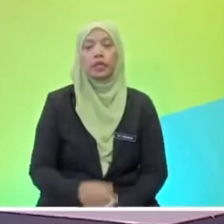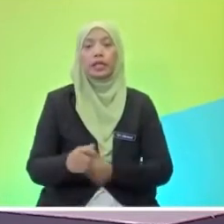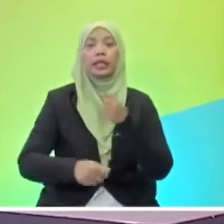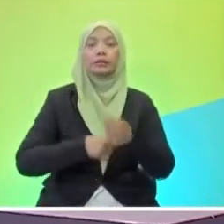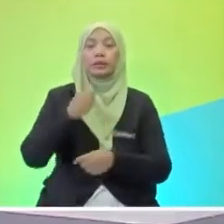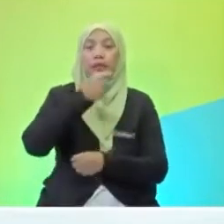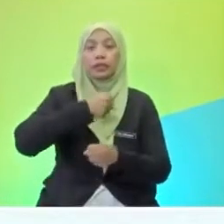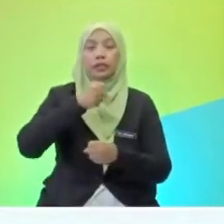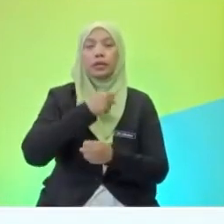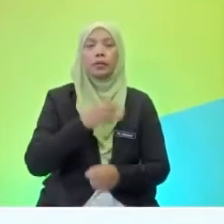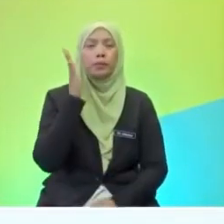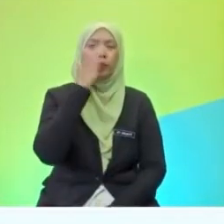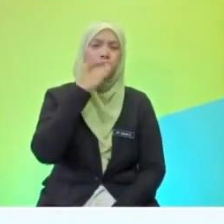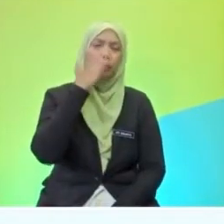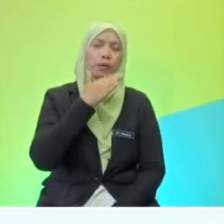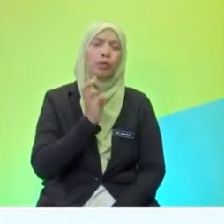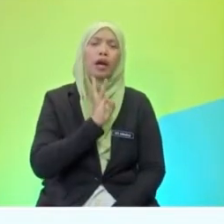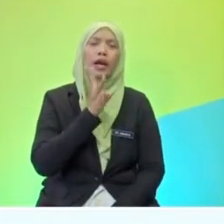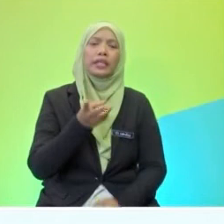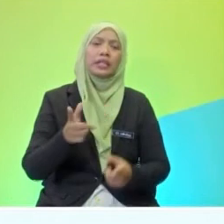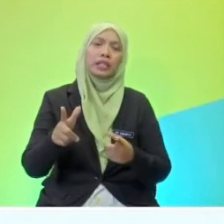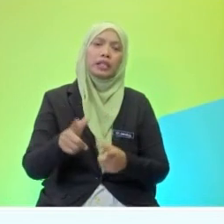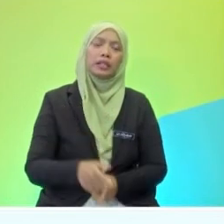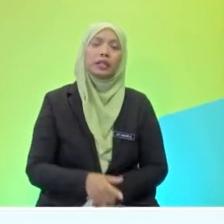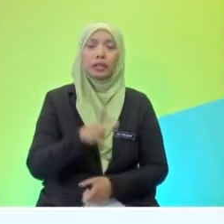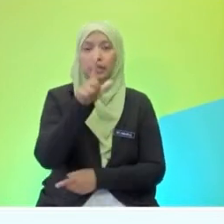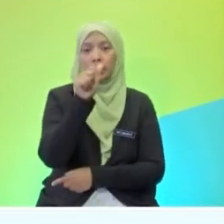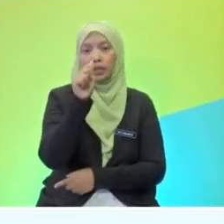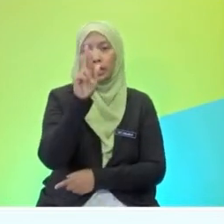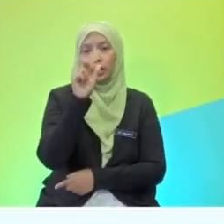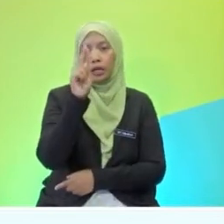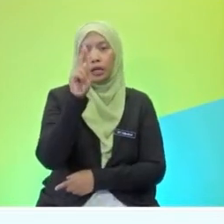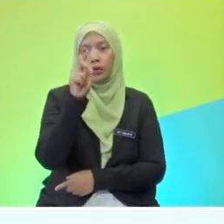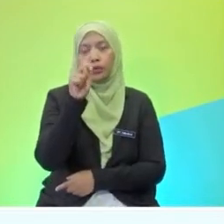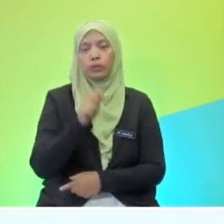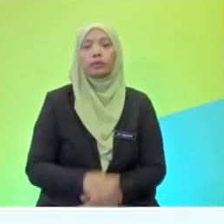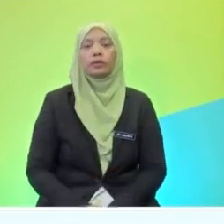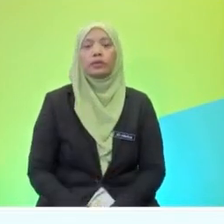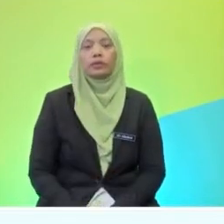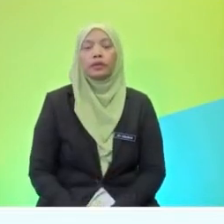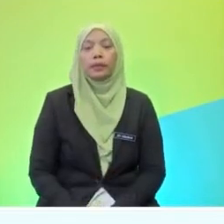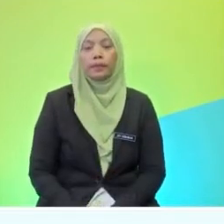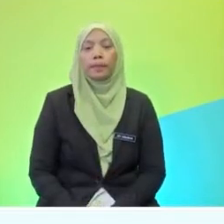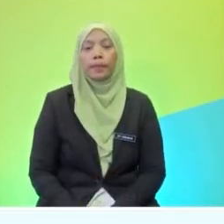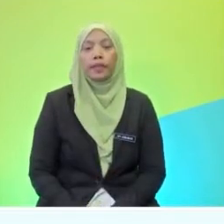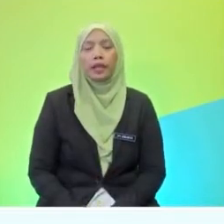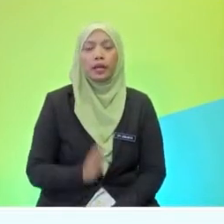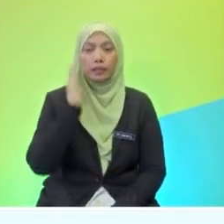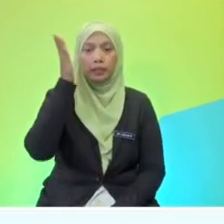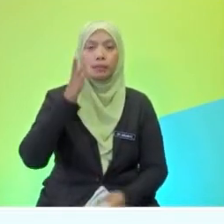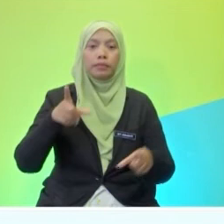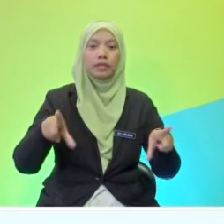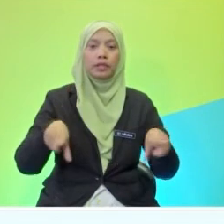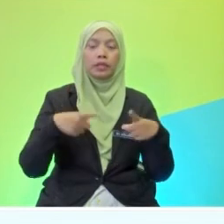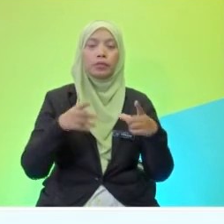pencemaran bau daripada air laut air akan berlaku Oke jika sistem